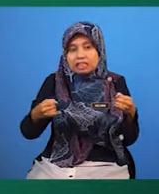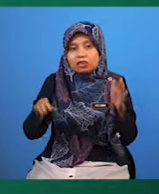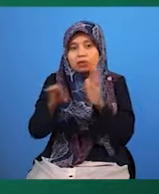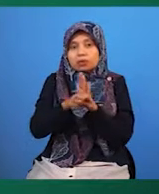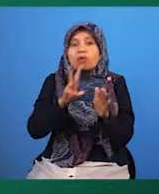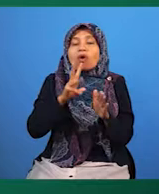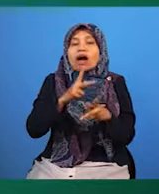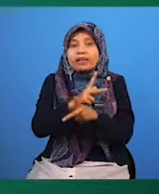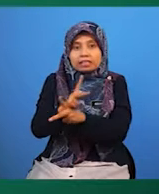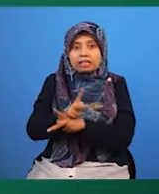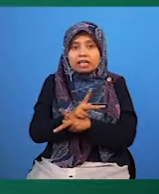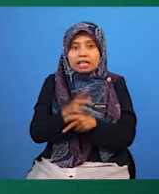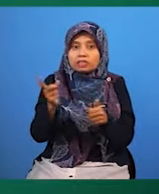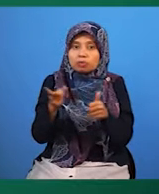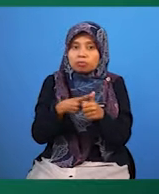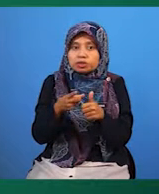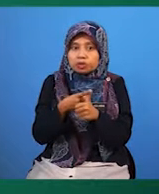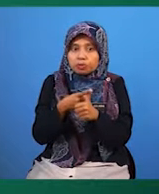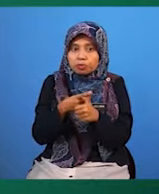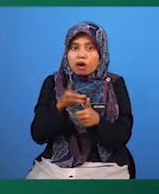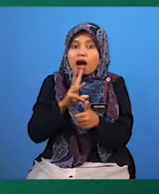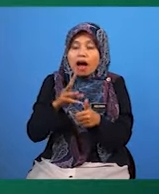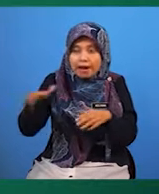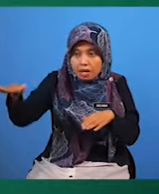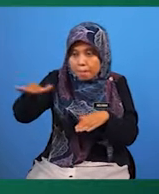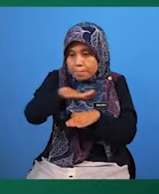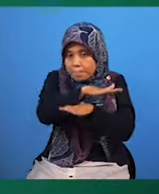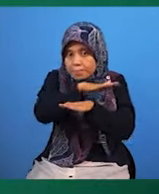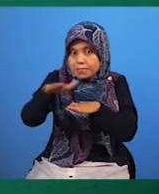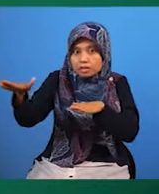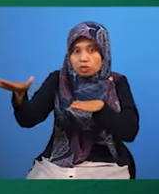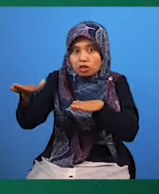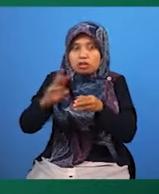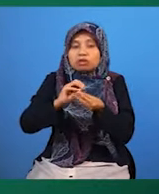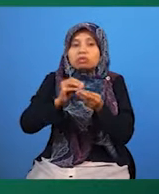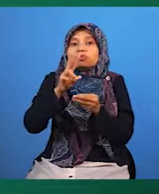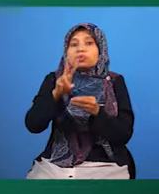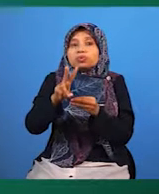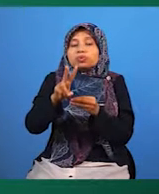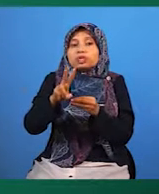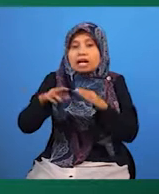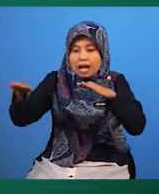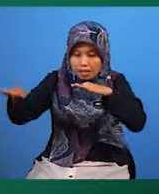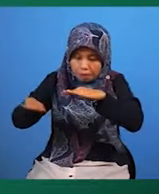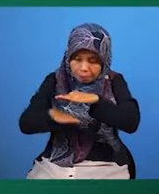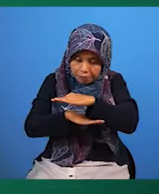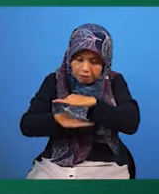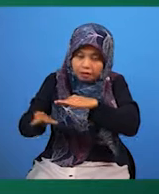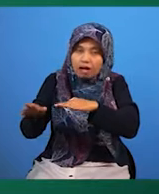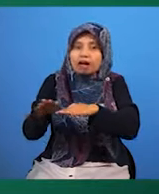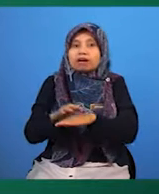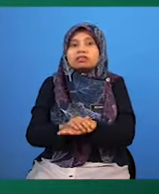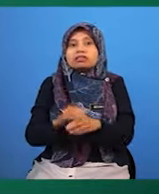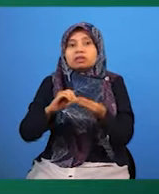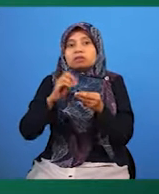sampel air ternakan. Yang pertama adalah air permukaan. Yang kedua adalah air